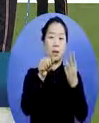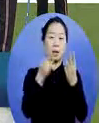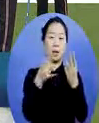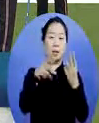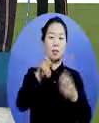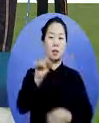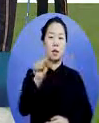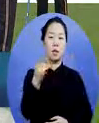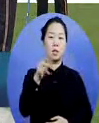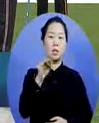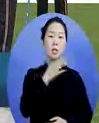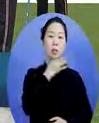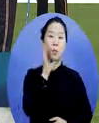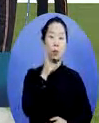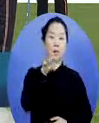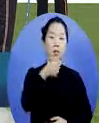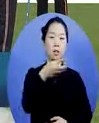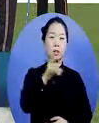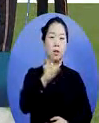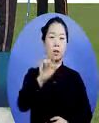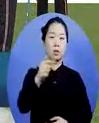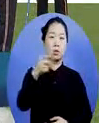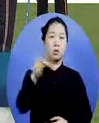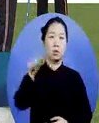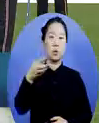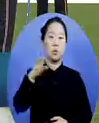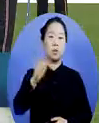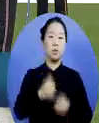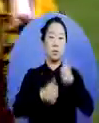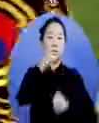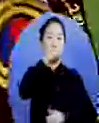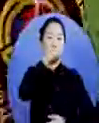제 3회 지회장 기 노 인 지도자 그라운드 골프 대회 가 열렸습니다